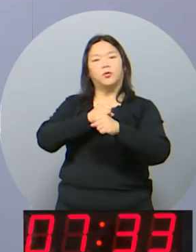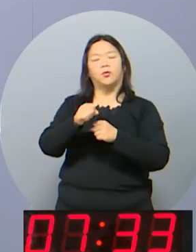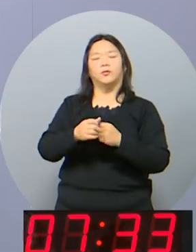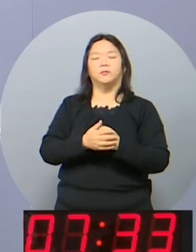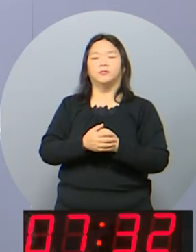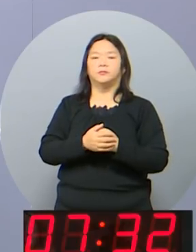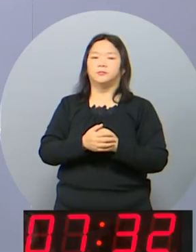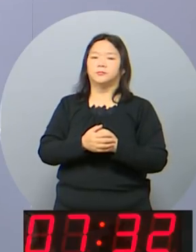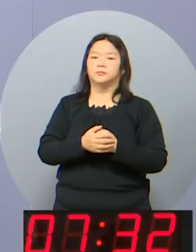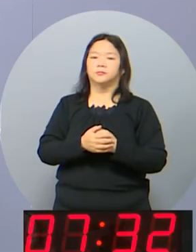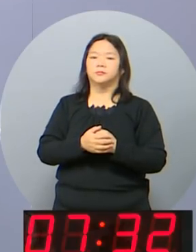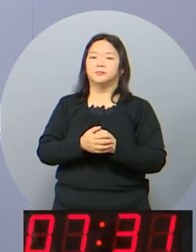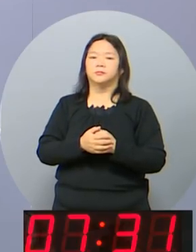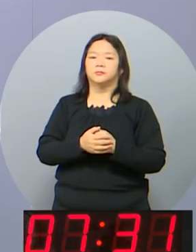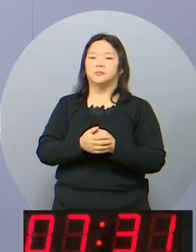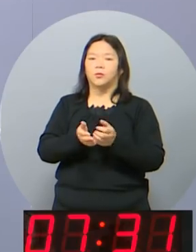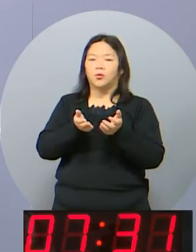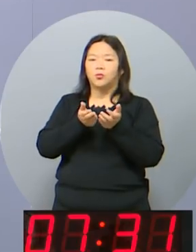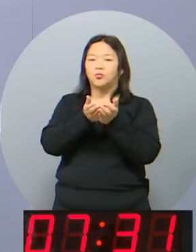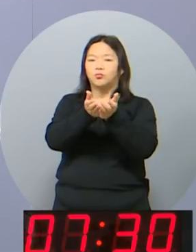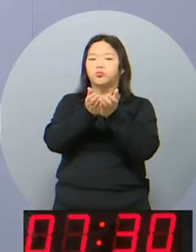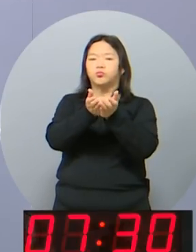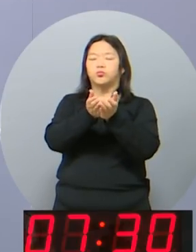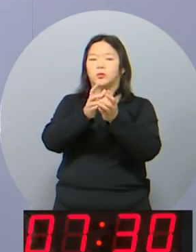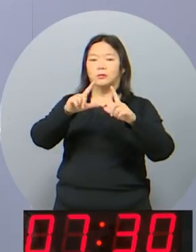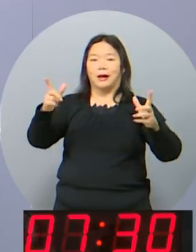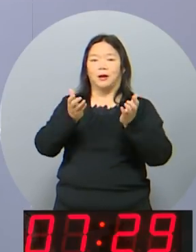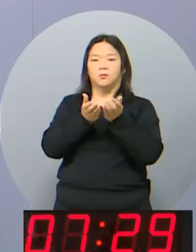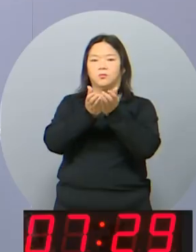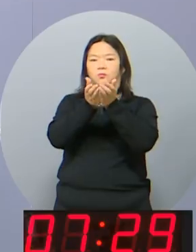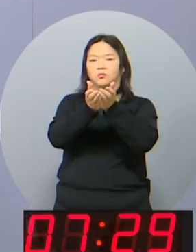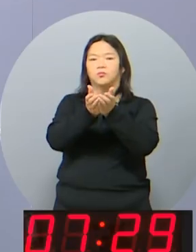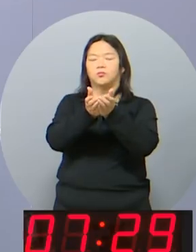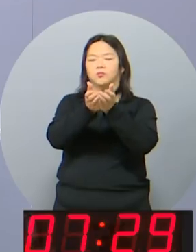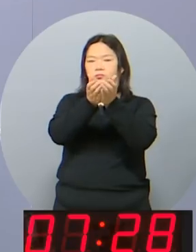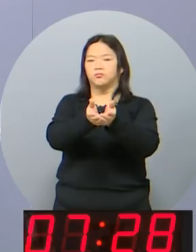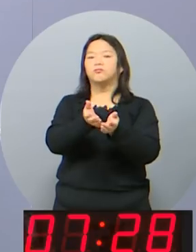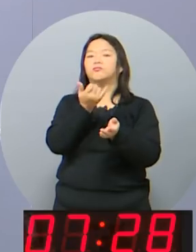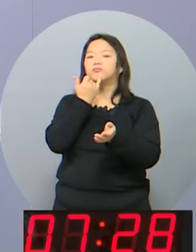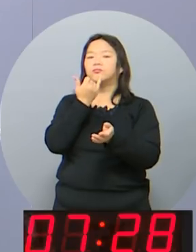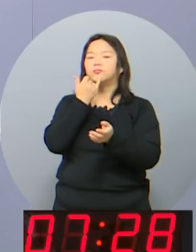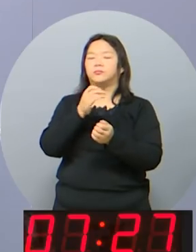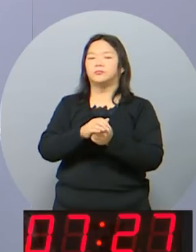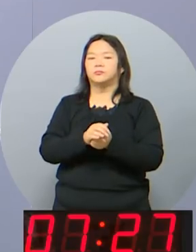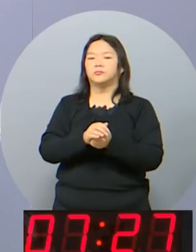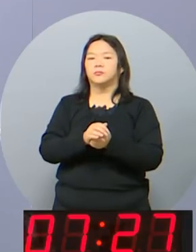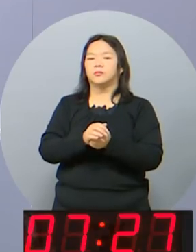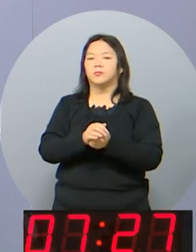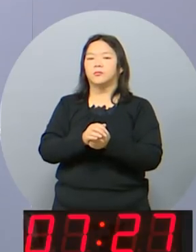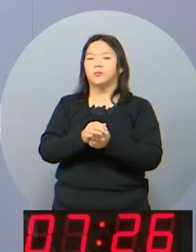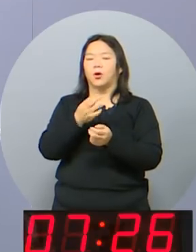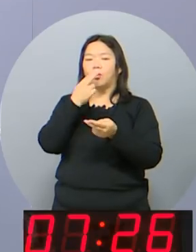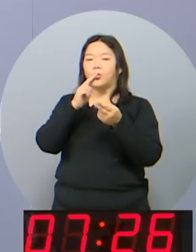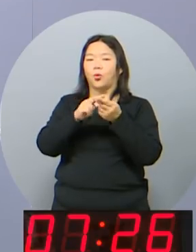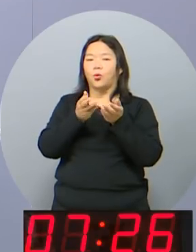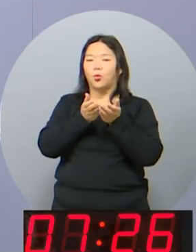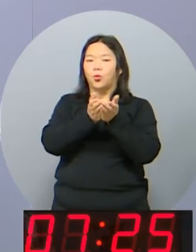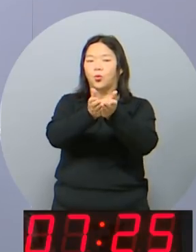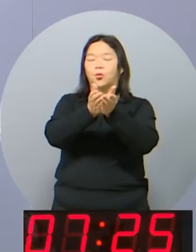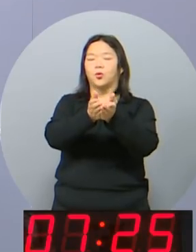为邮轮的一个母港，因为有母港，邮轮的母港带动客